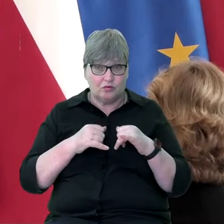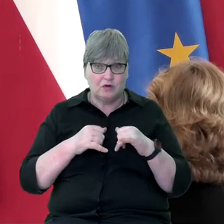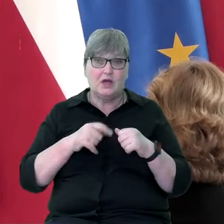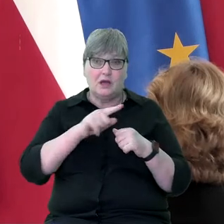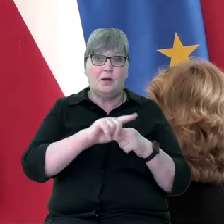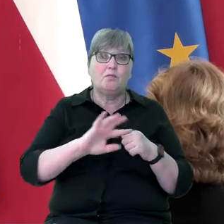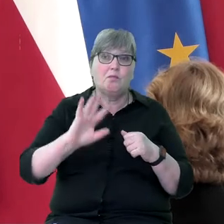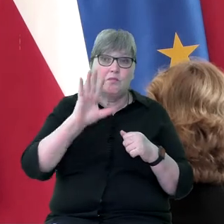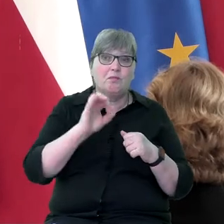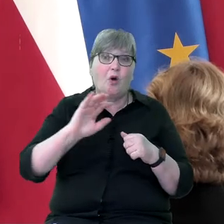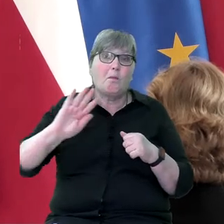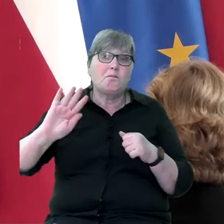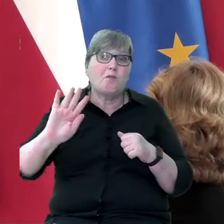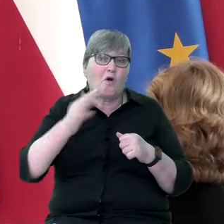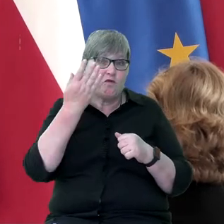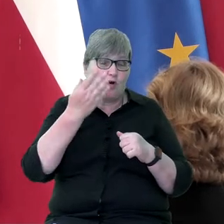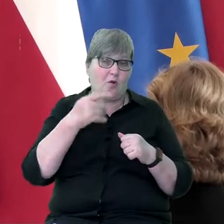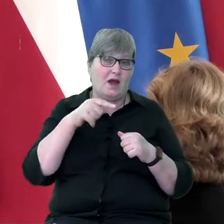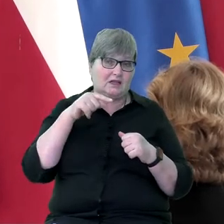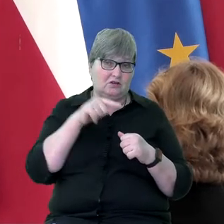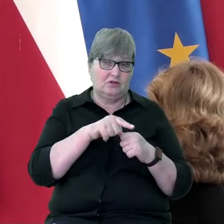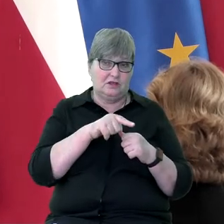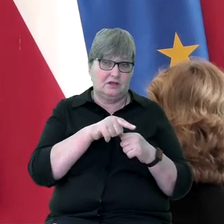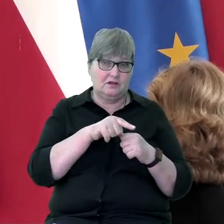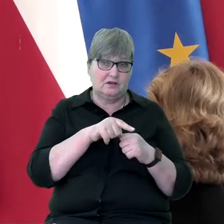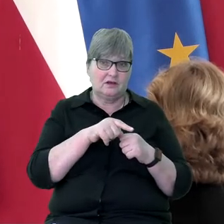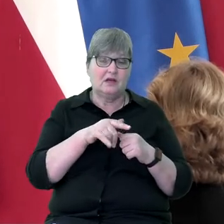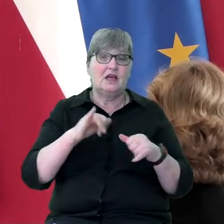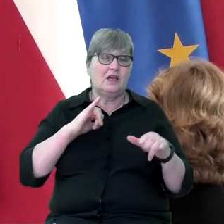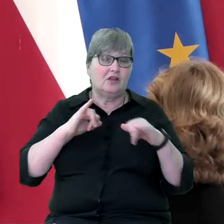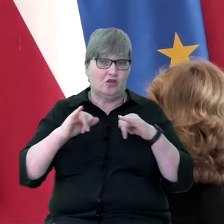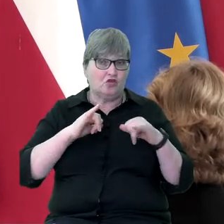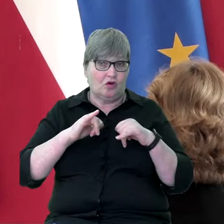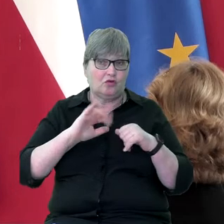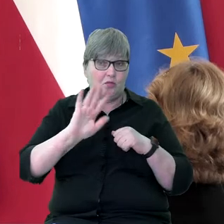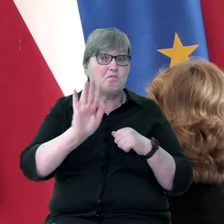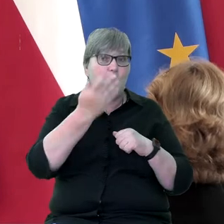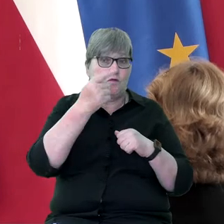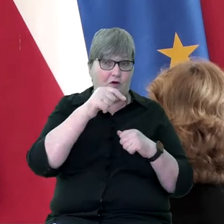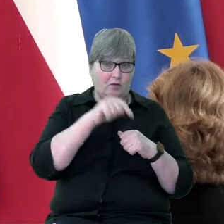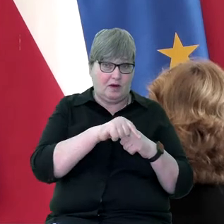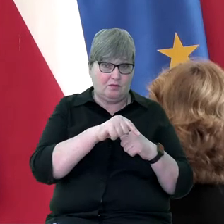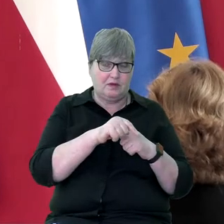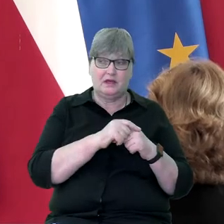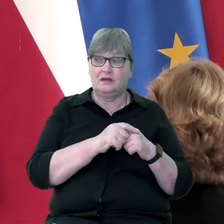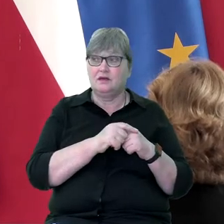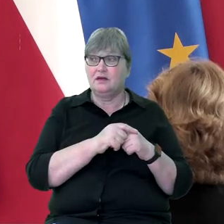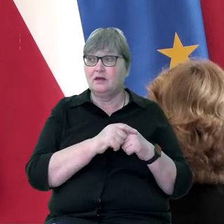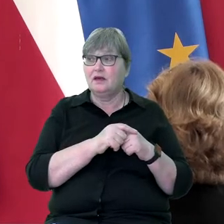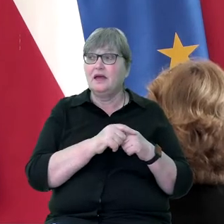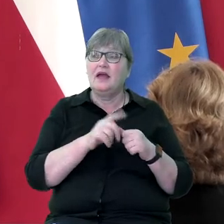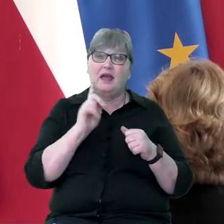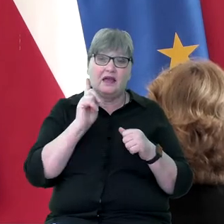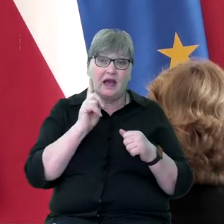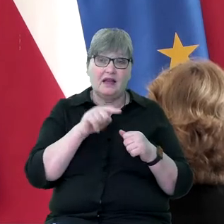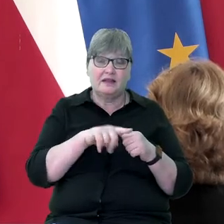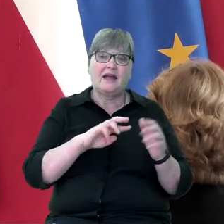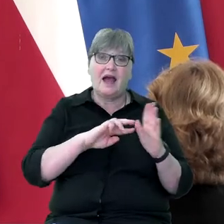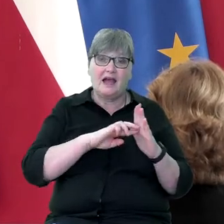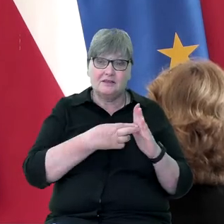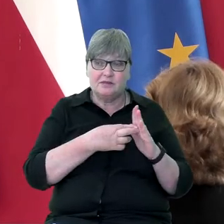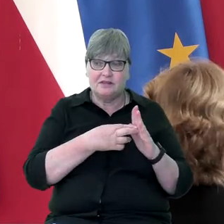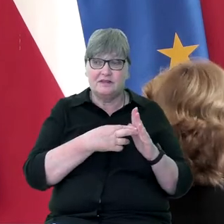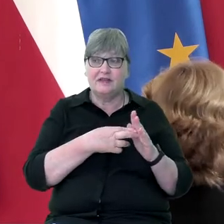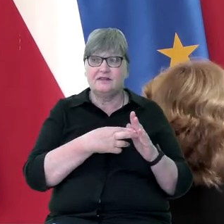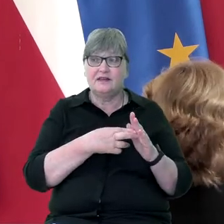ich przez rząd Rzeczypospolitej w Londynie, ale ich administracja nie miała, można powiedzieć,